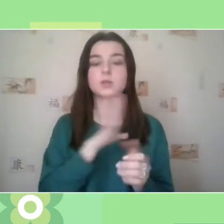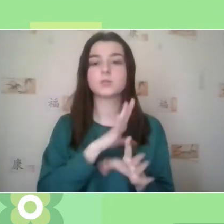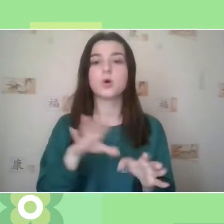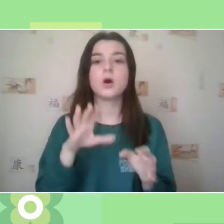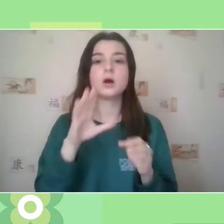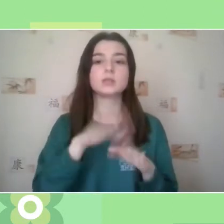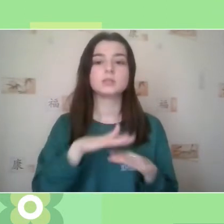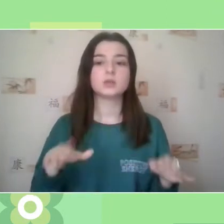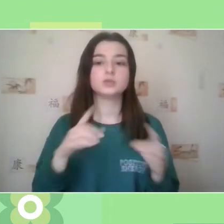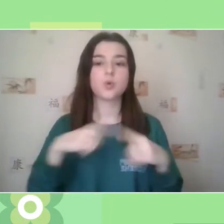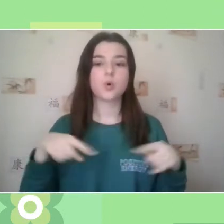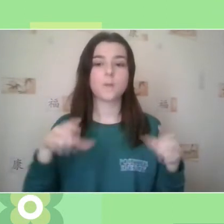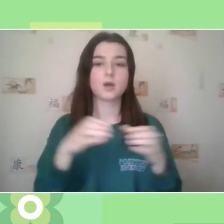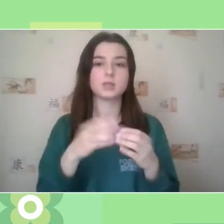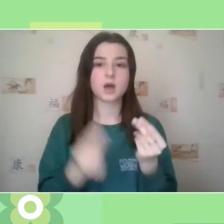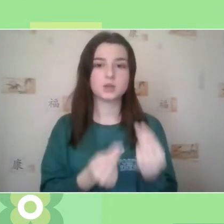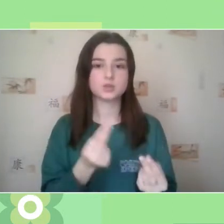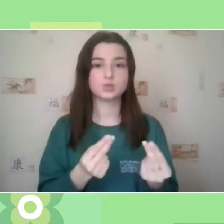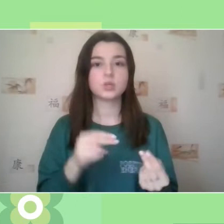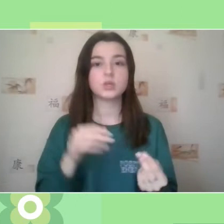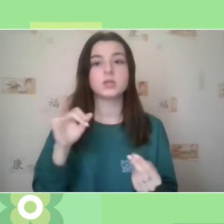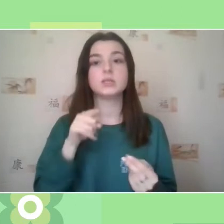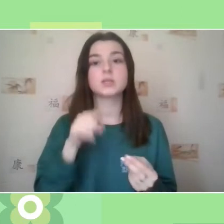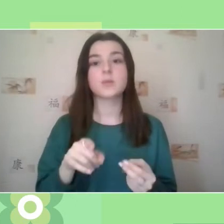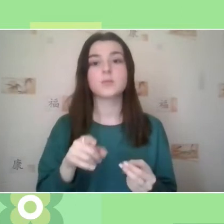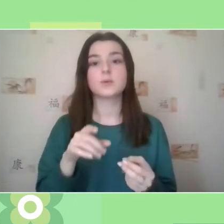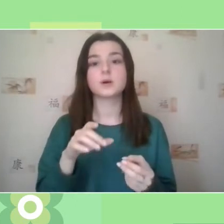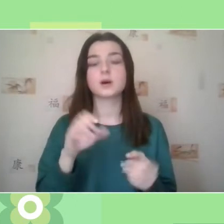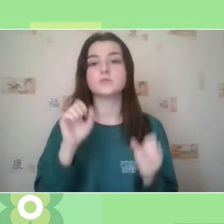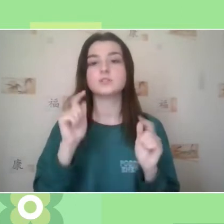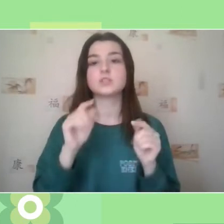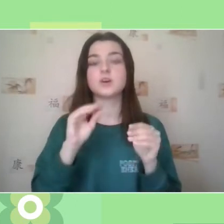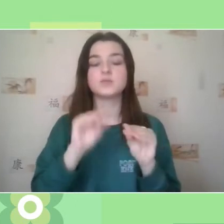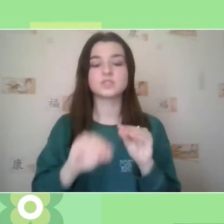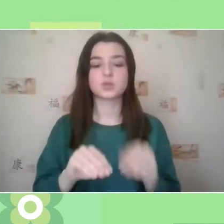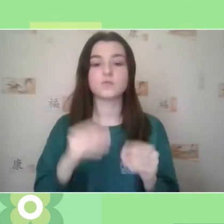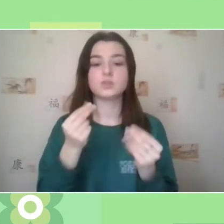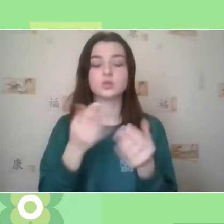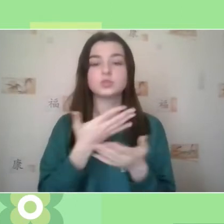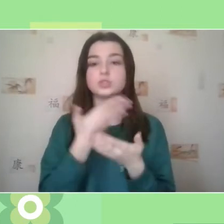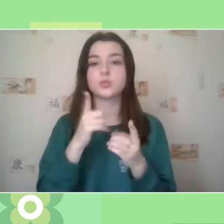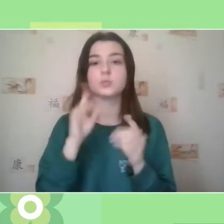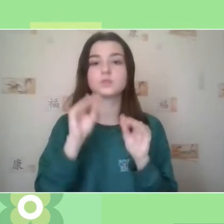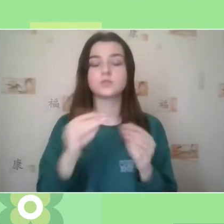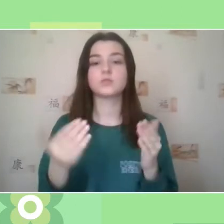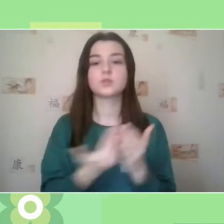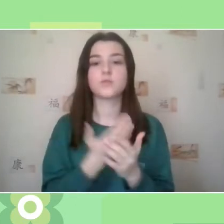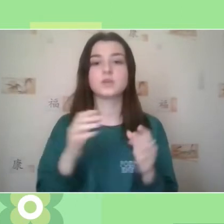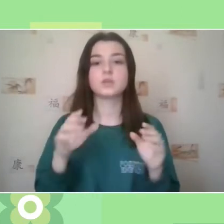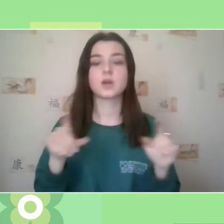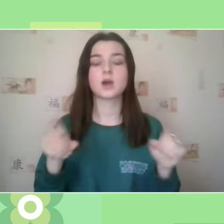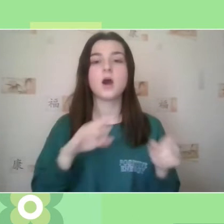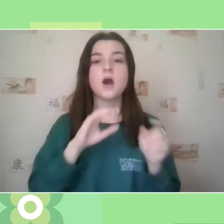майданчику. І грошей, можливостей тоді встановити дитячий майданчик у нас реально не було. І хоча зараз ведеться серйозна